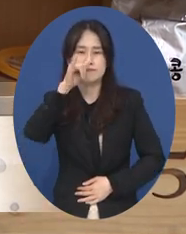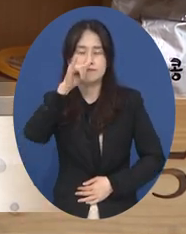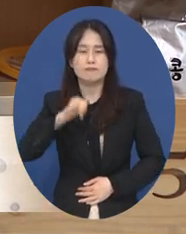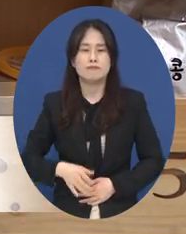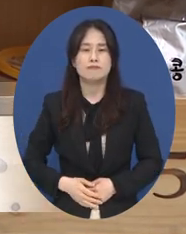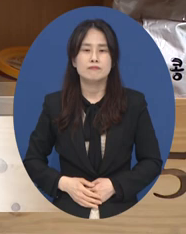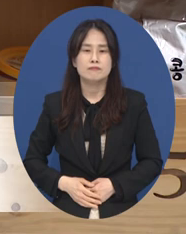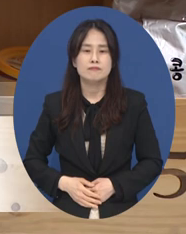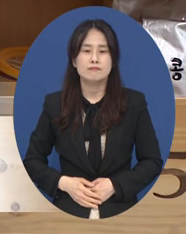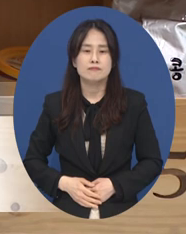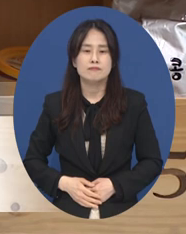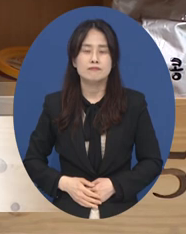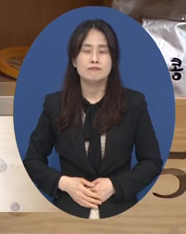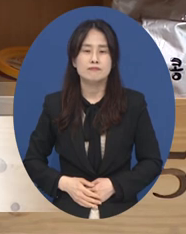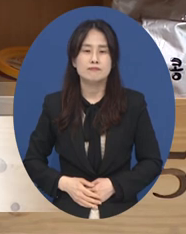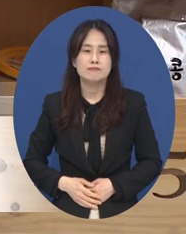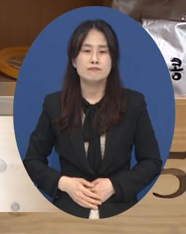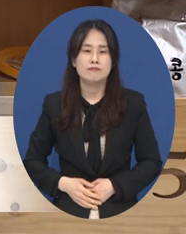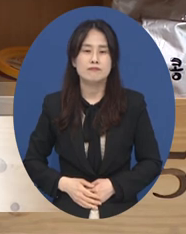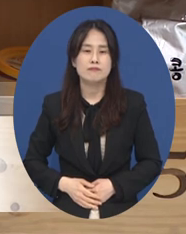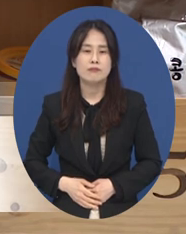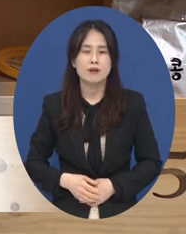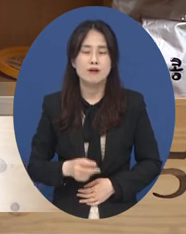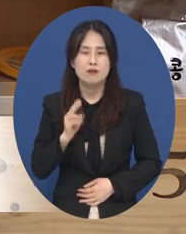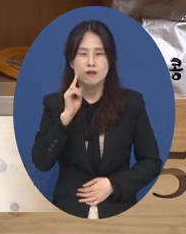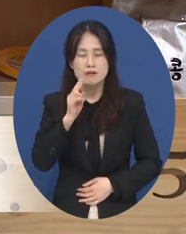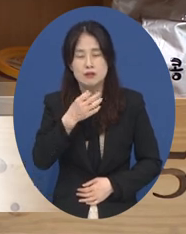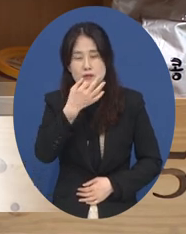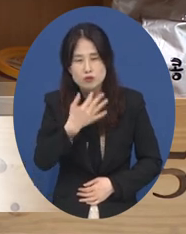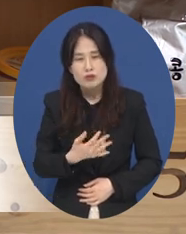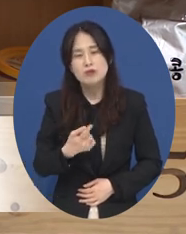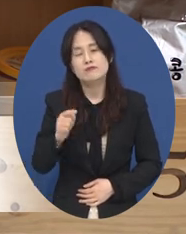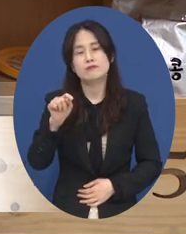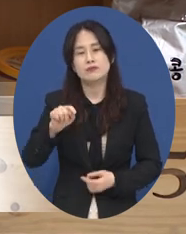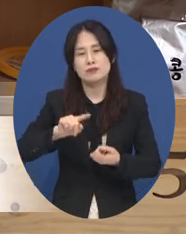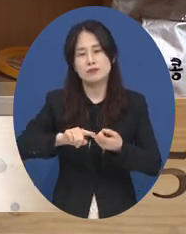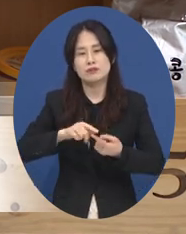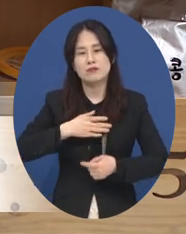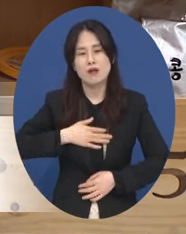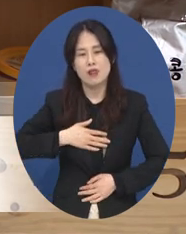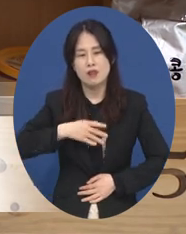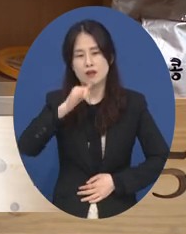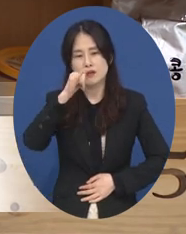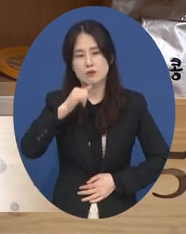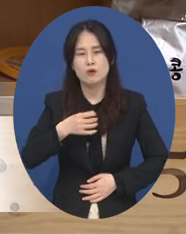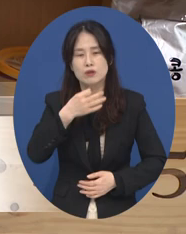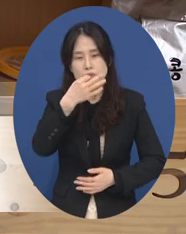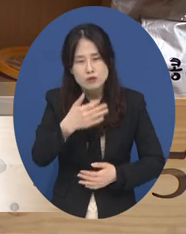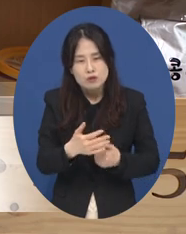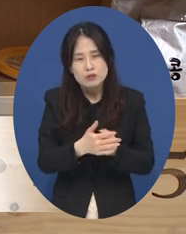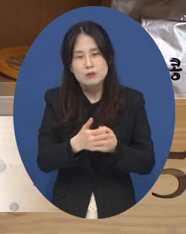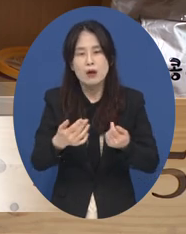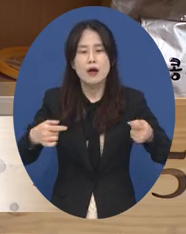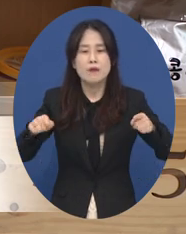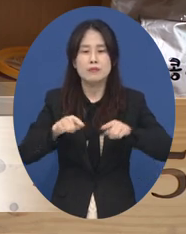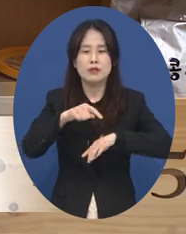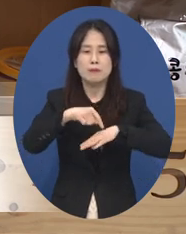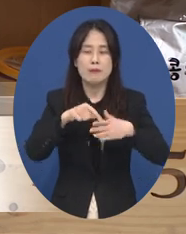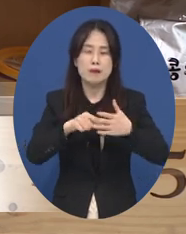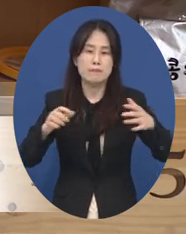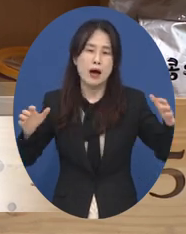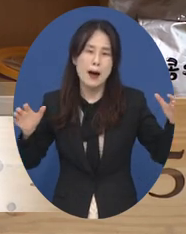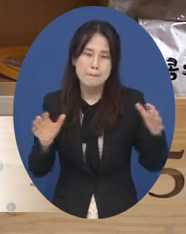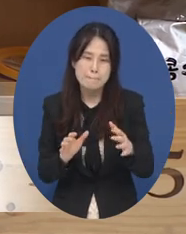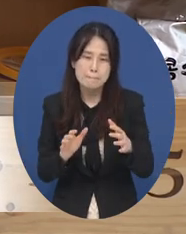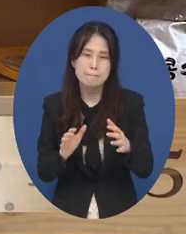계신 분들 굉장히 힘들어 하시는 거다 알고 있고, 그 힘듦이 이제